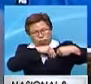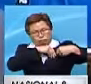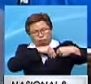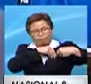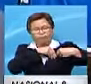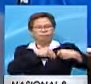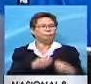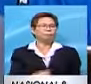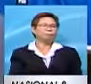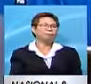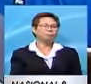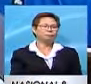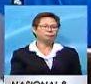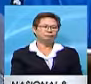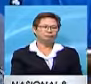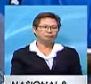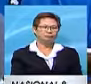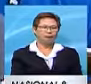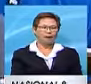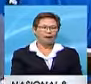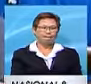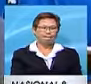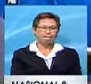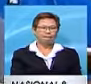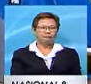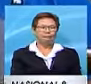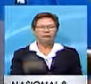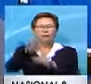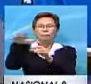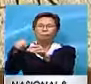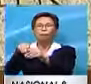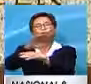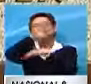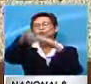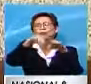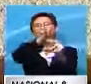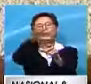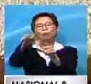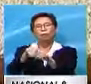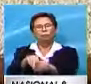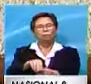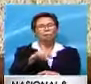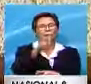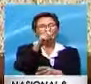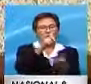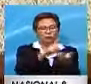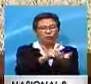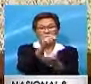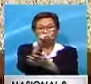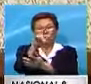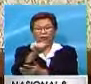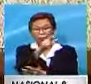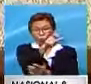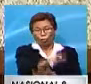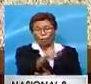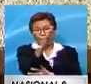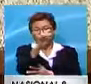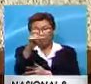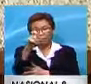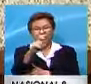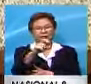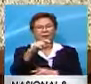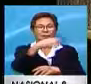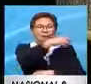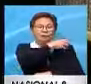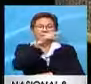daripada itulah melibatkan semua ya Tan Sri Dr Ali mengulas isu seorang bekas pegawai